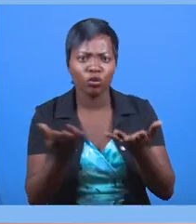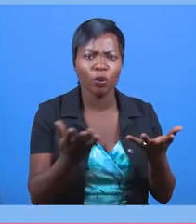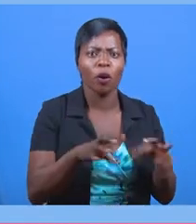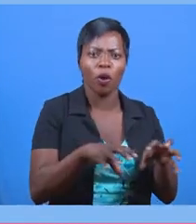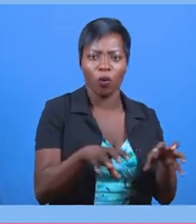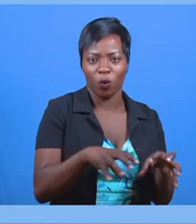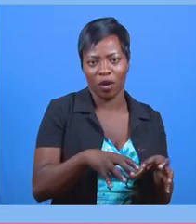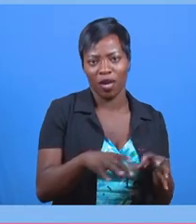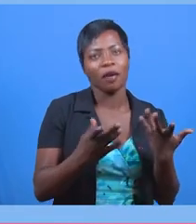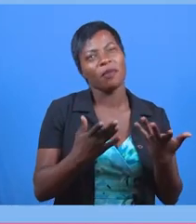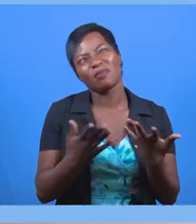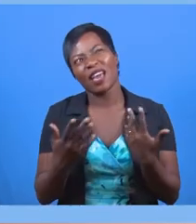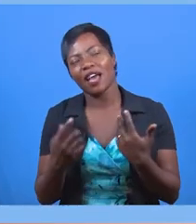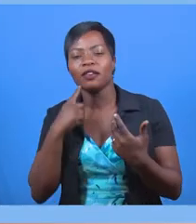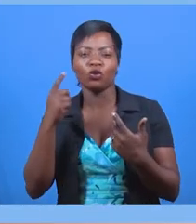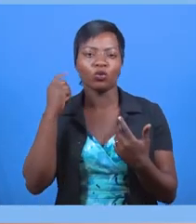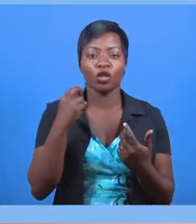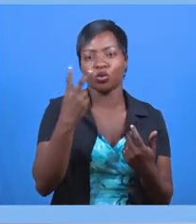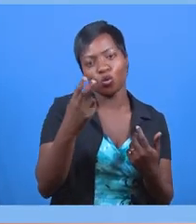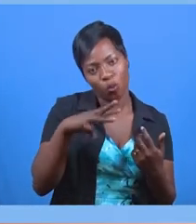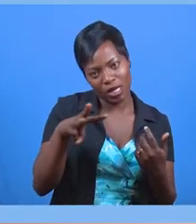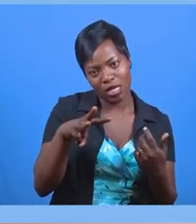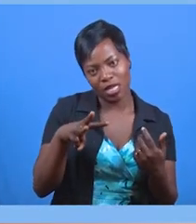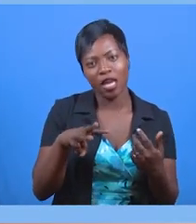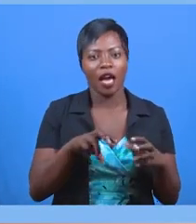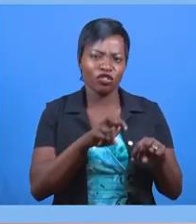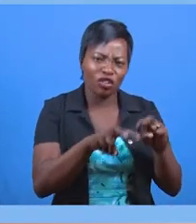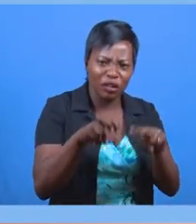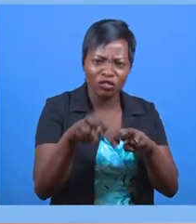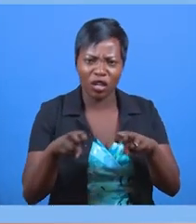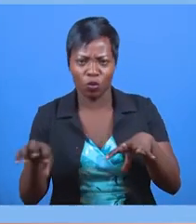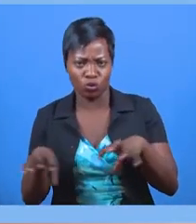maviri, vanofanira vaona basa kupera kwemwedzi umwe chete. Apa